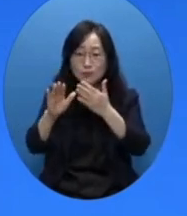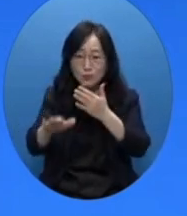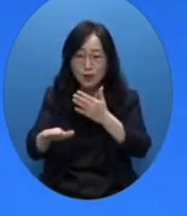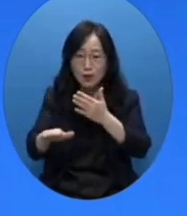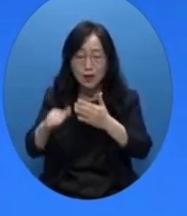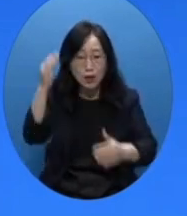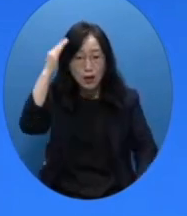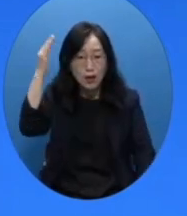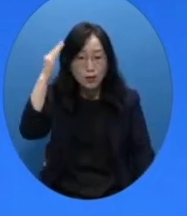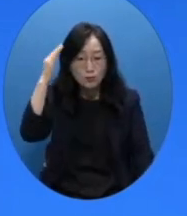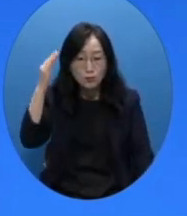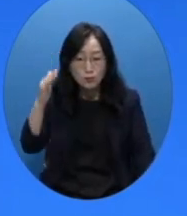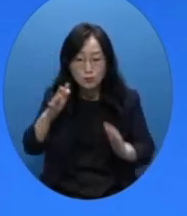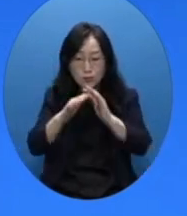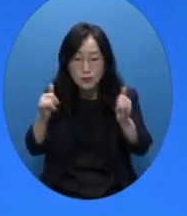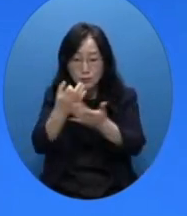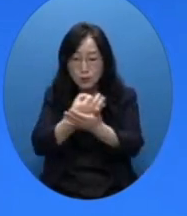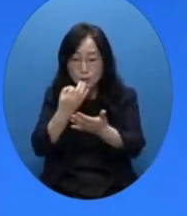1인당 국민소득이 얼마였느냐?